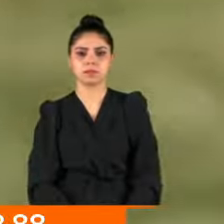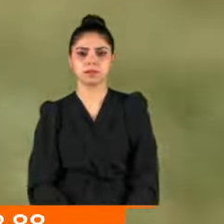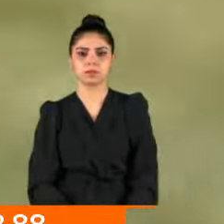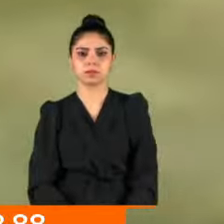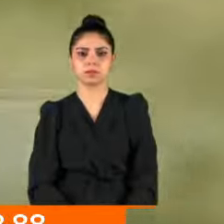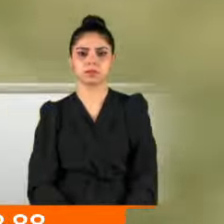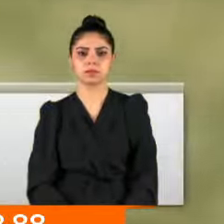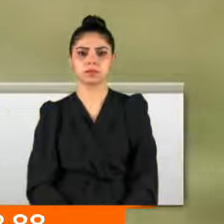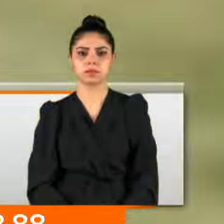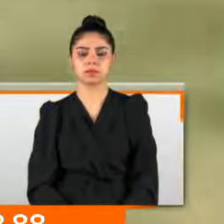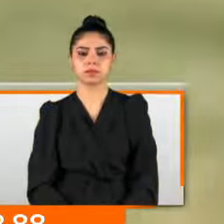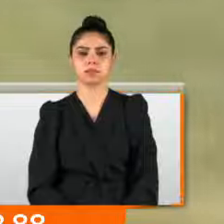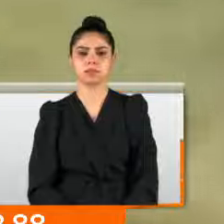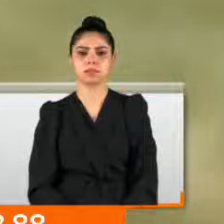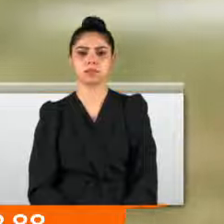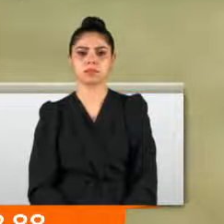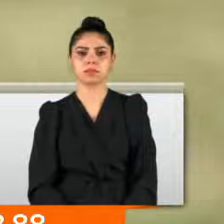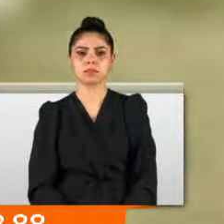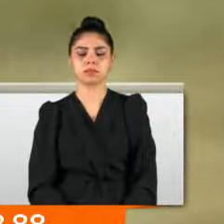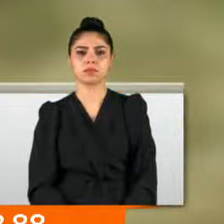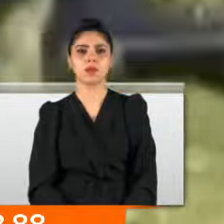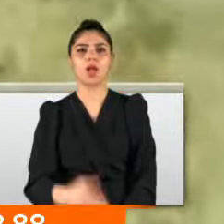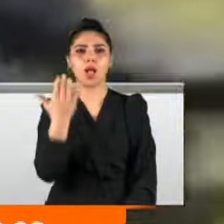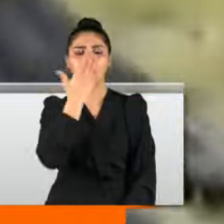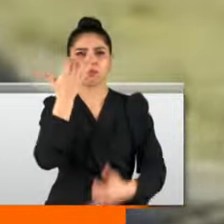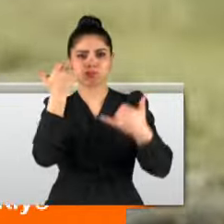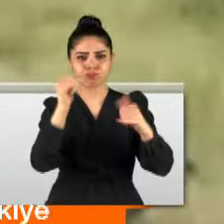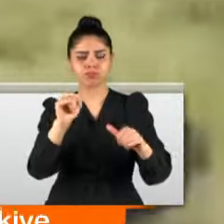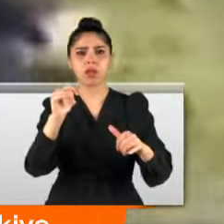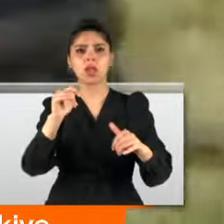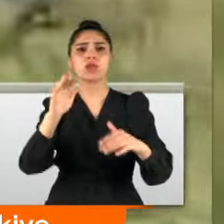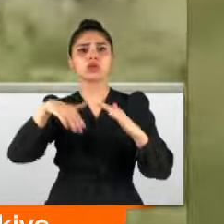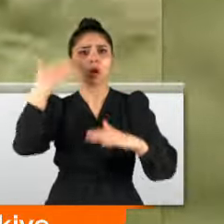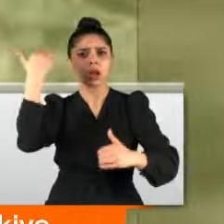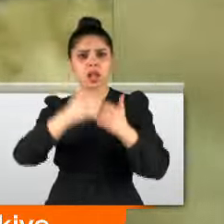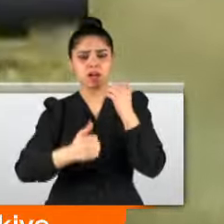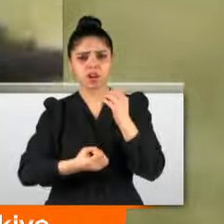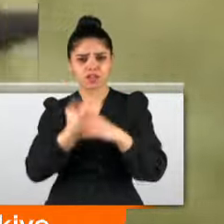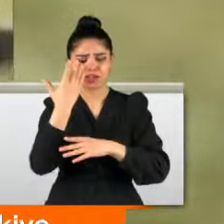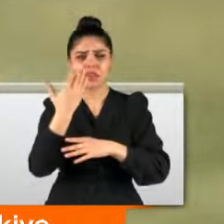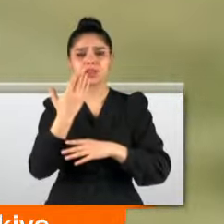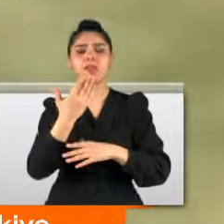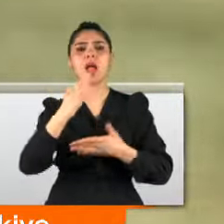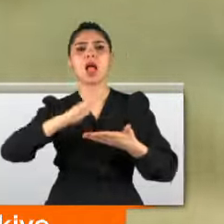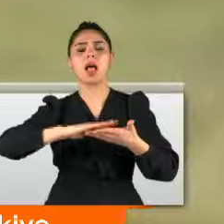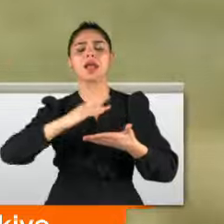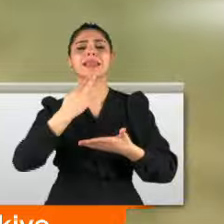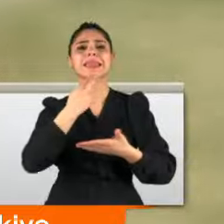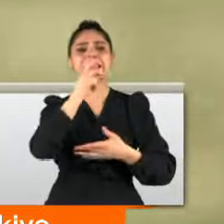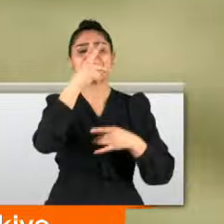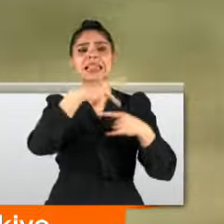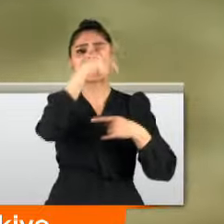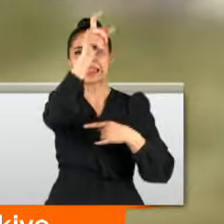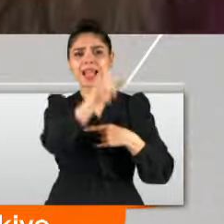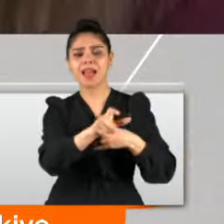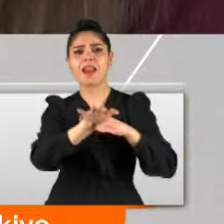abone ol e Okul çıkışında yaşanan kavgayı ayırmak istedi ama yaşıtları tarafından feci